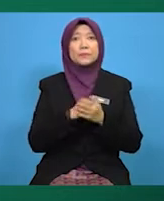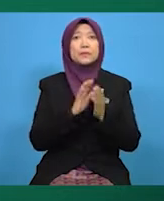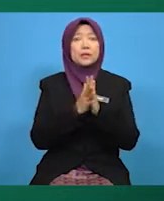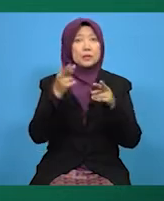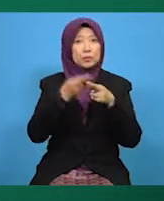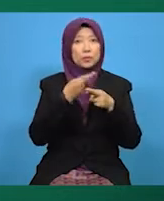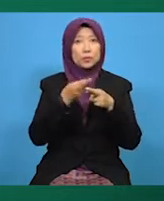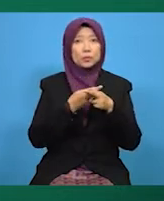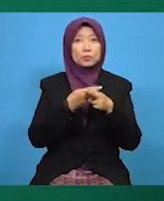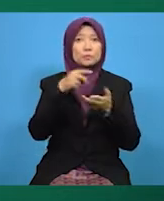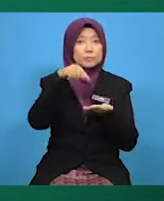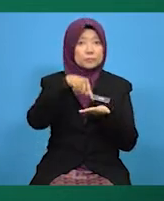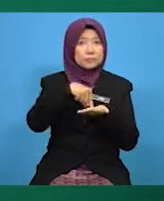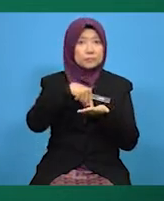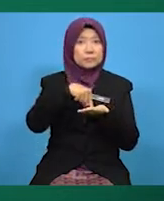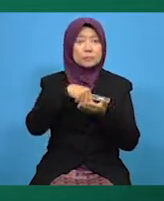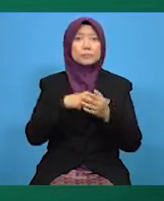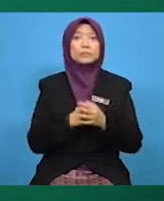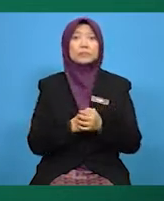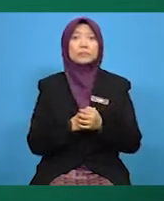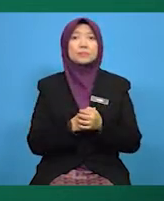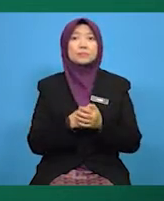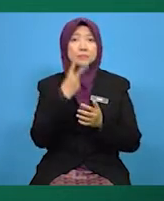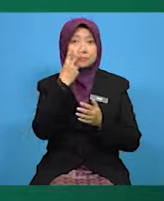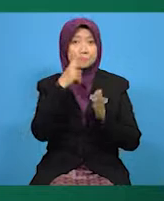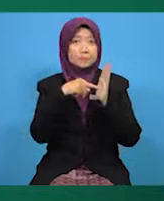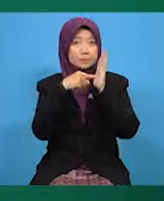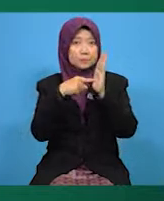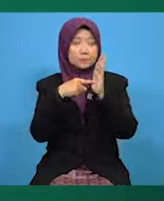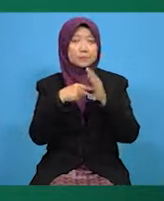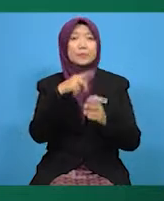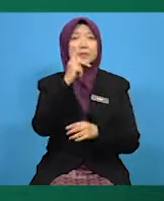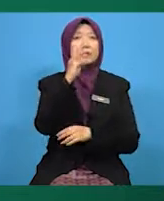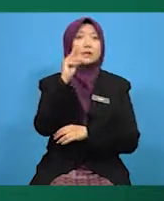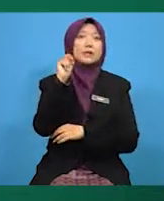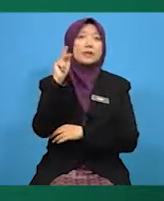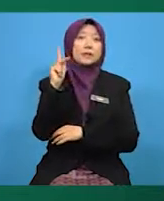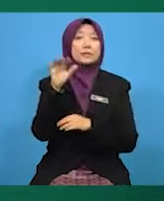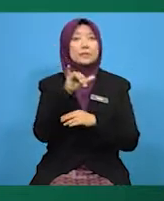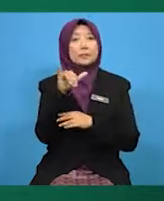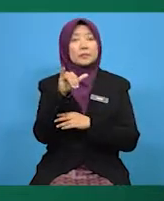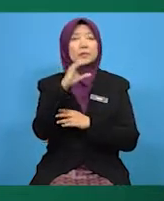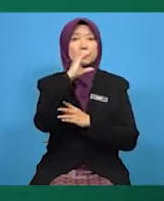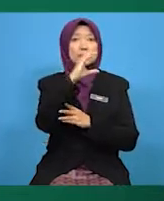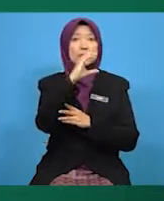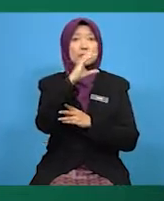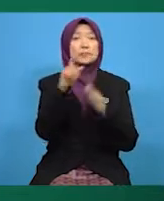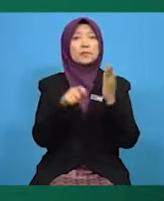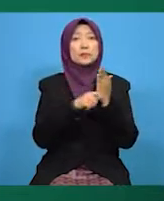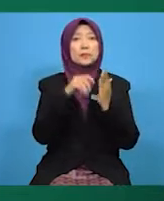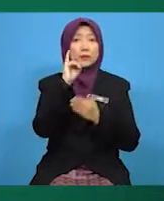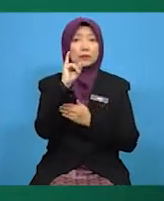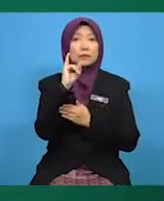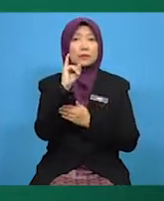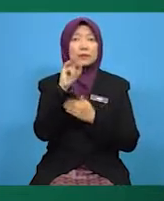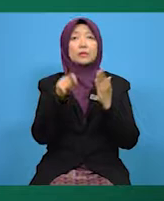itu, rumus bagi kaedah perbelanjaan adalah seperti yang dipaparkan. KDNK sama dengan C